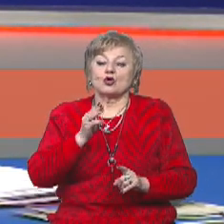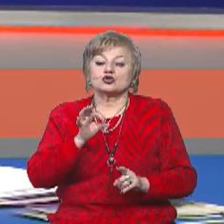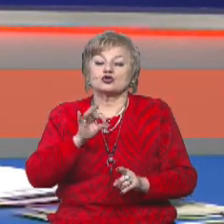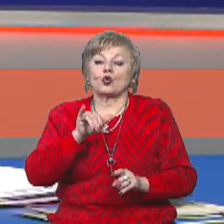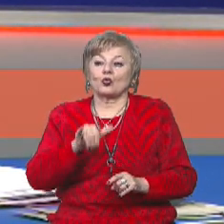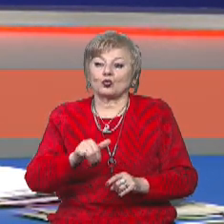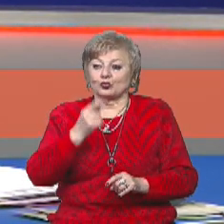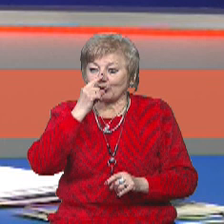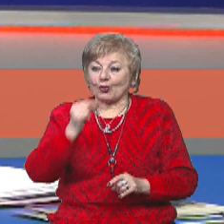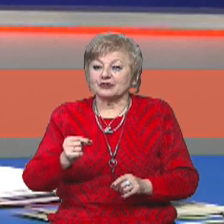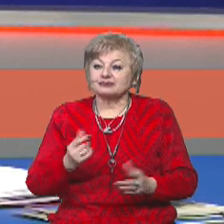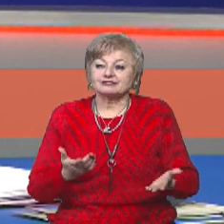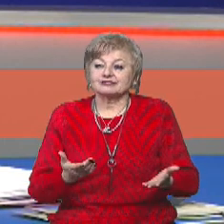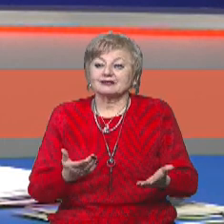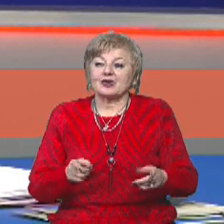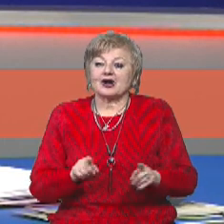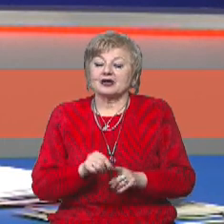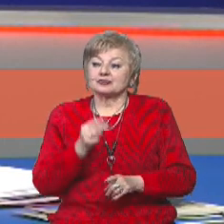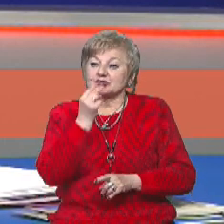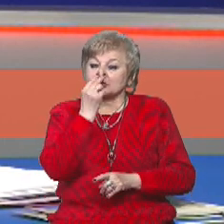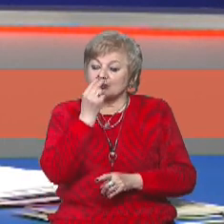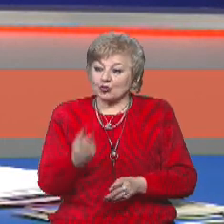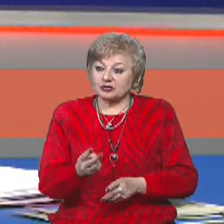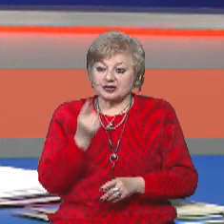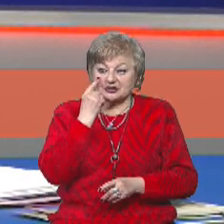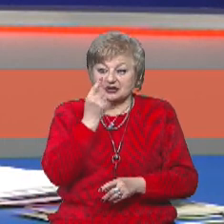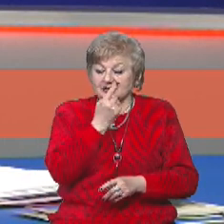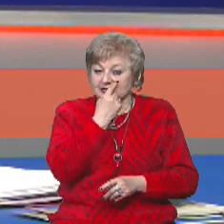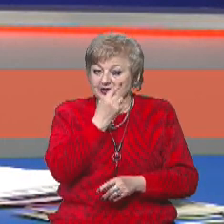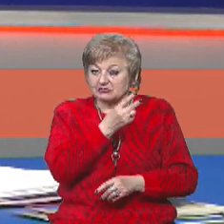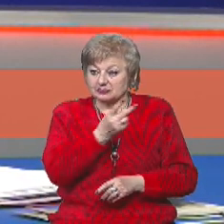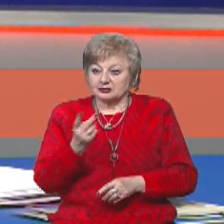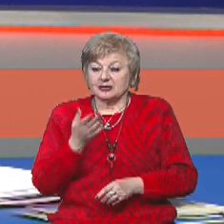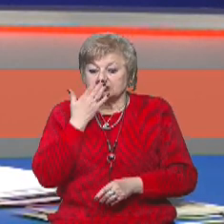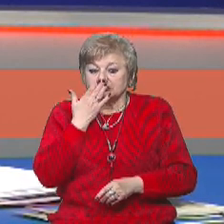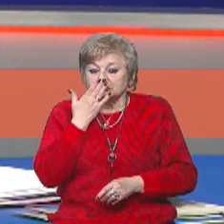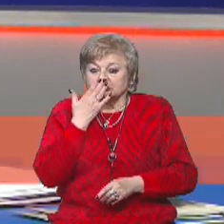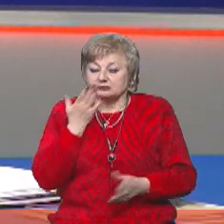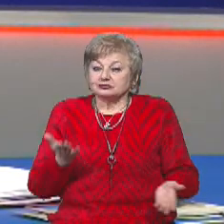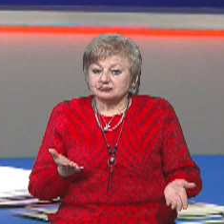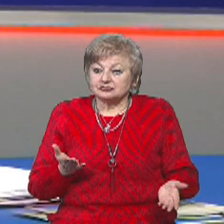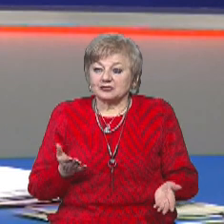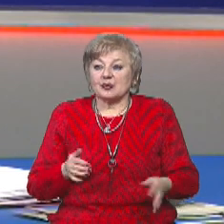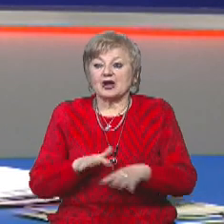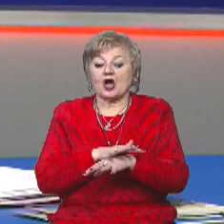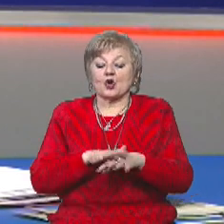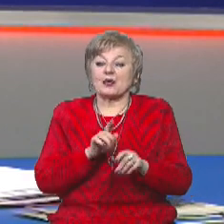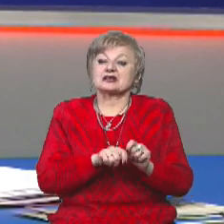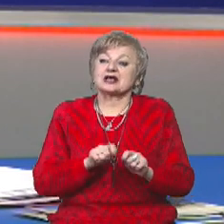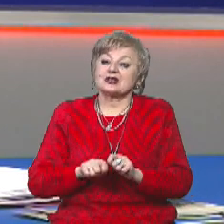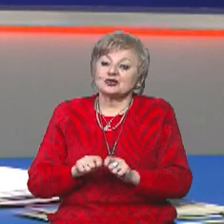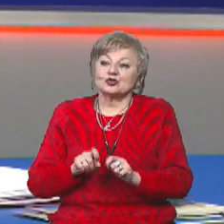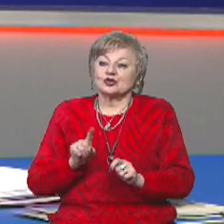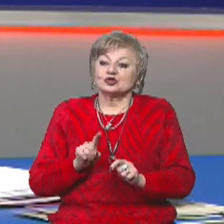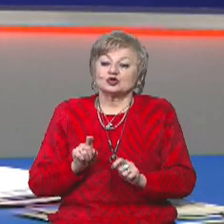Я кажу, що диво очей, тому що ми очами міряємо зараз і носами. Це громадський моніторинг, який